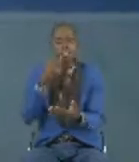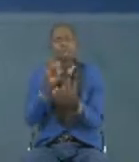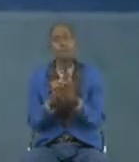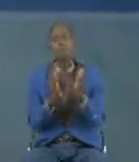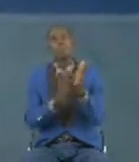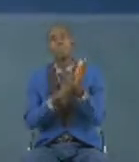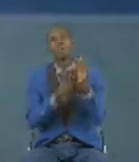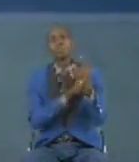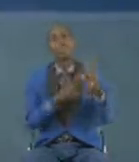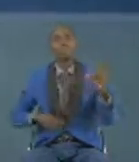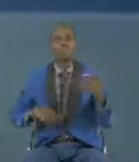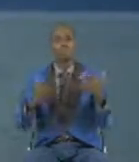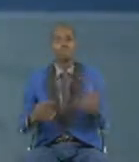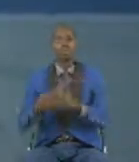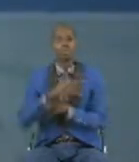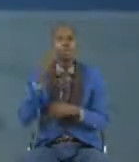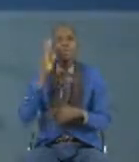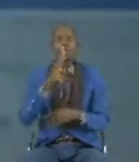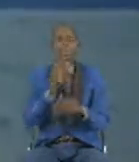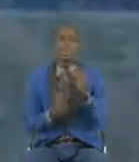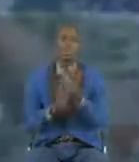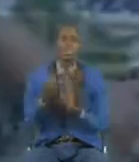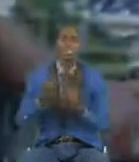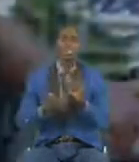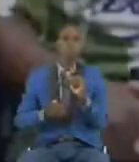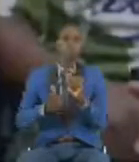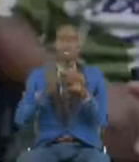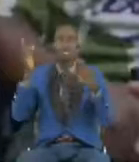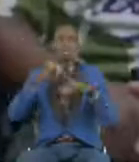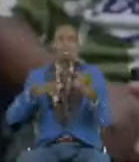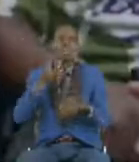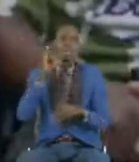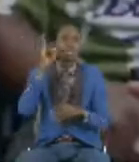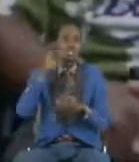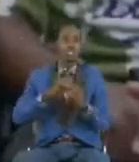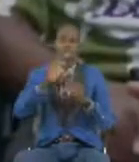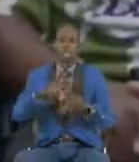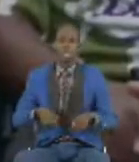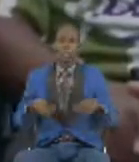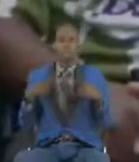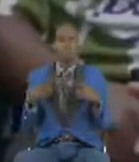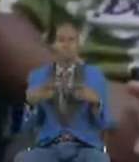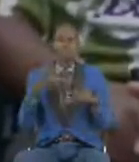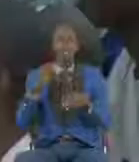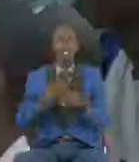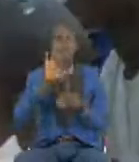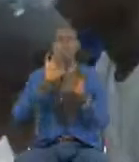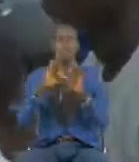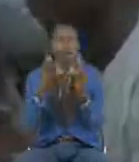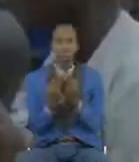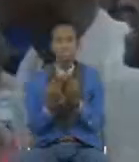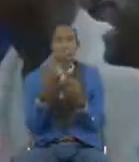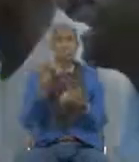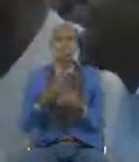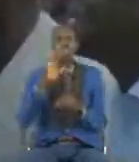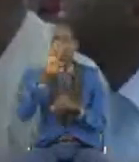Dieu aujourd'hui. Ce sera plus grand qu'hier. Dans ta vie, dans ta famille, dans